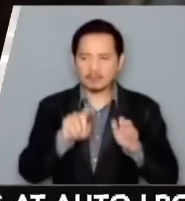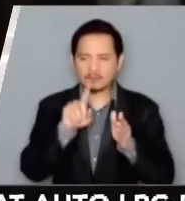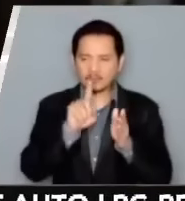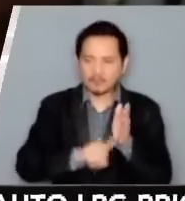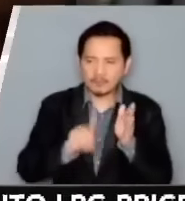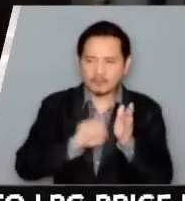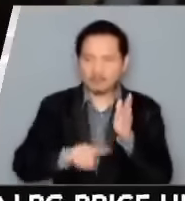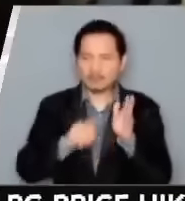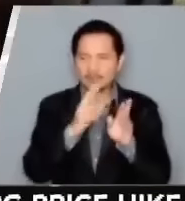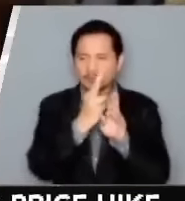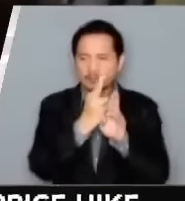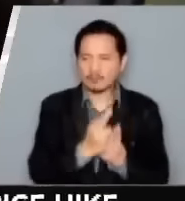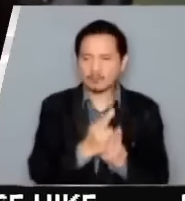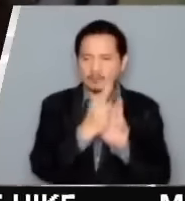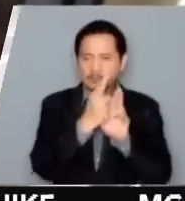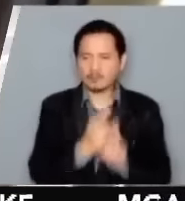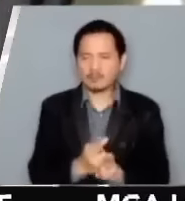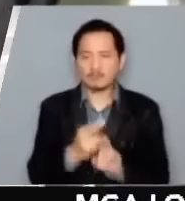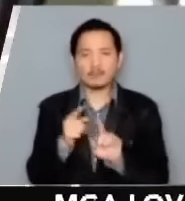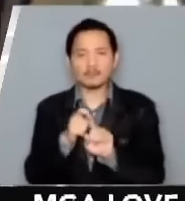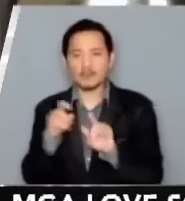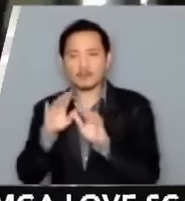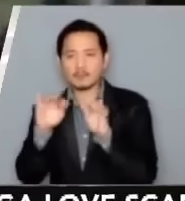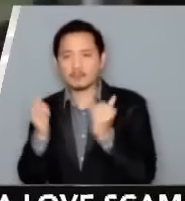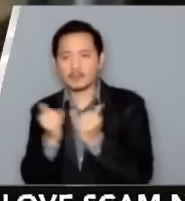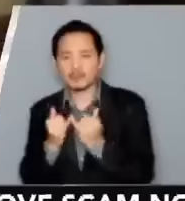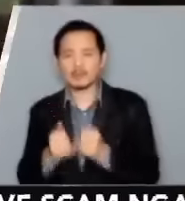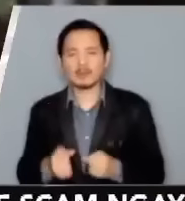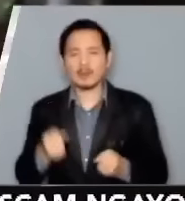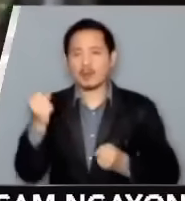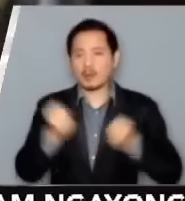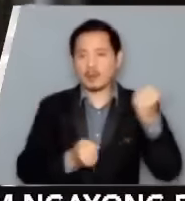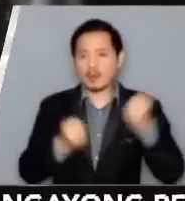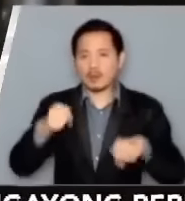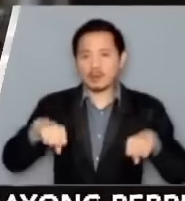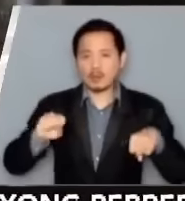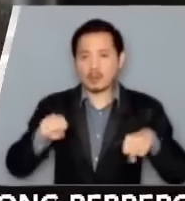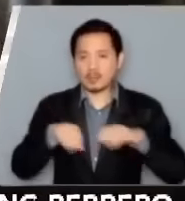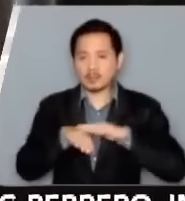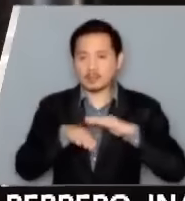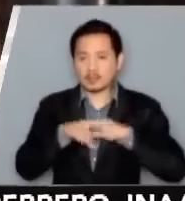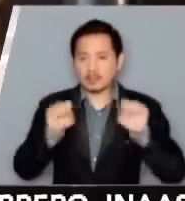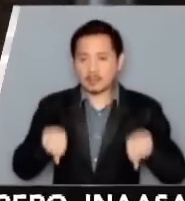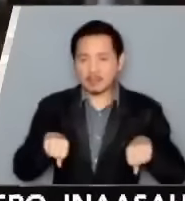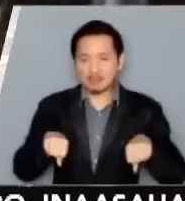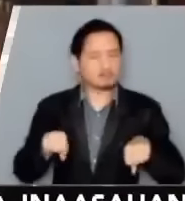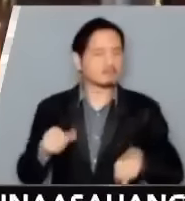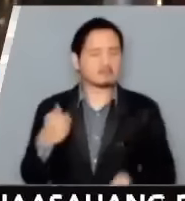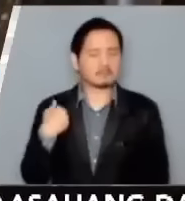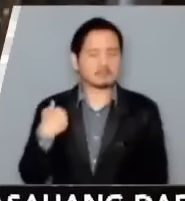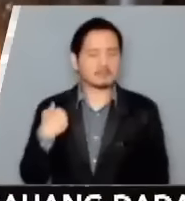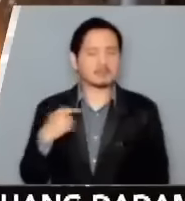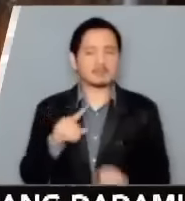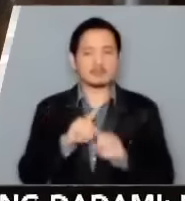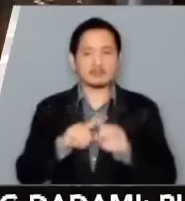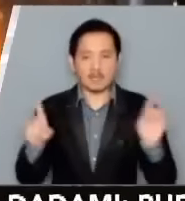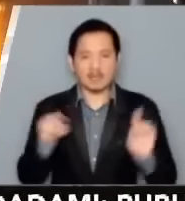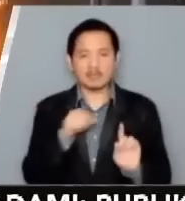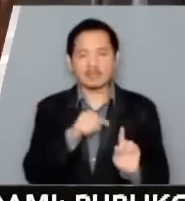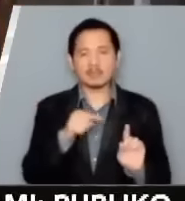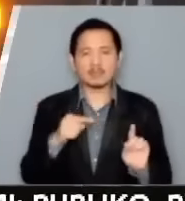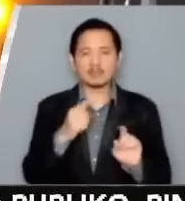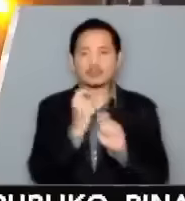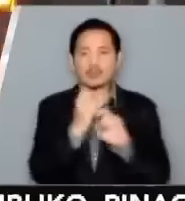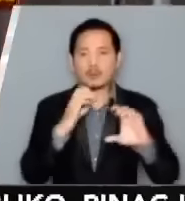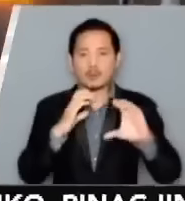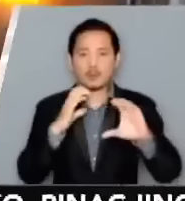telcos hindi pa rin po nadaraanan ng mga motorista itong bahaging ito ng kalsada pero kanina Ay na igilid na yung truck hindi pa sa atin masabi